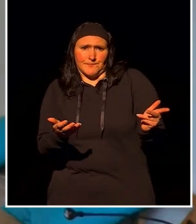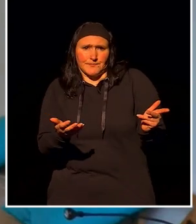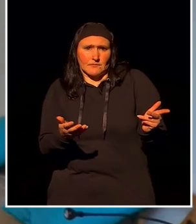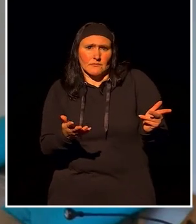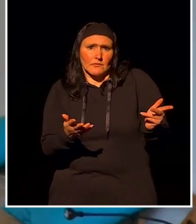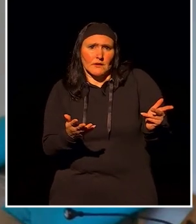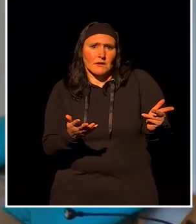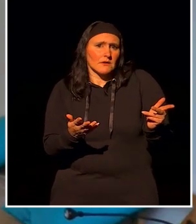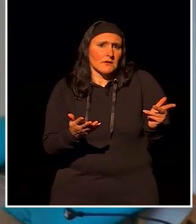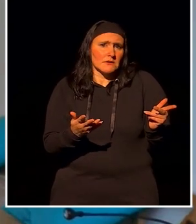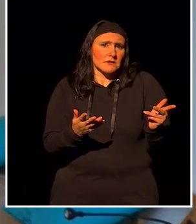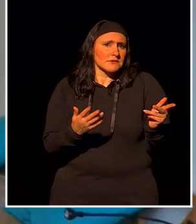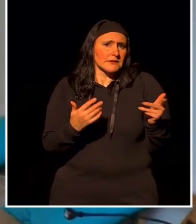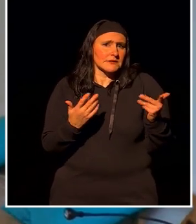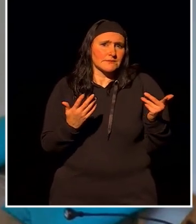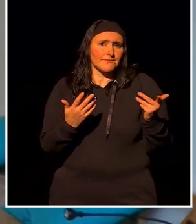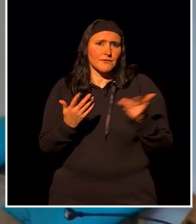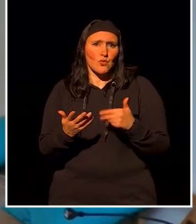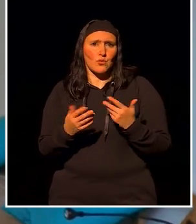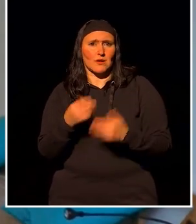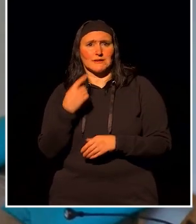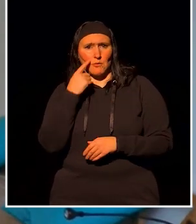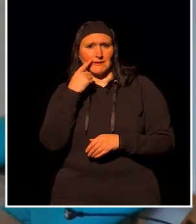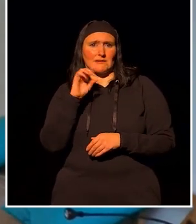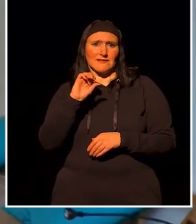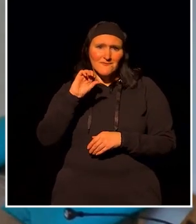Moment leider wieder machen.